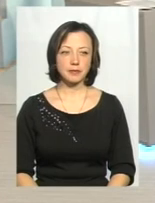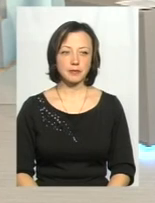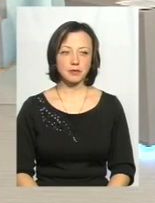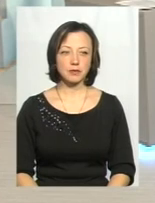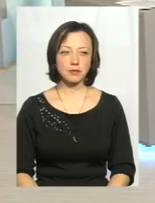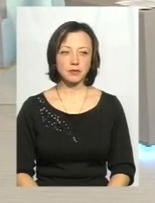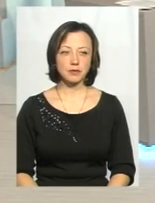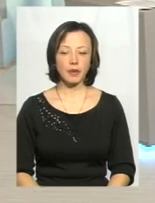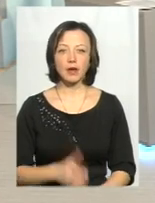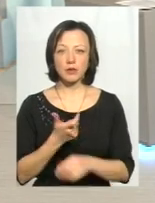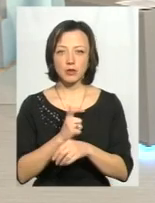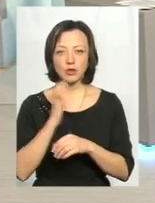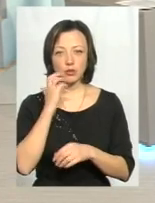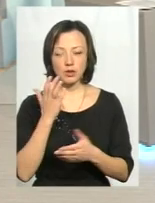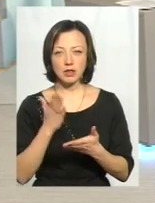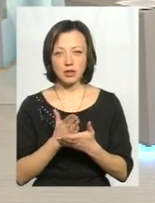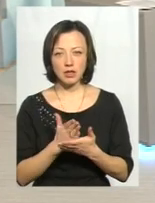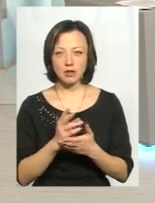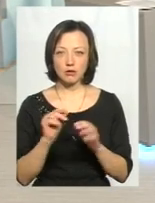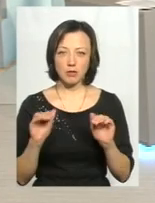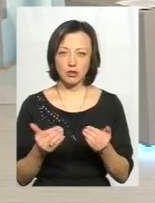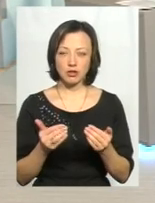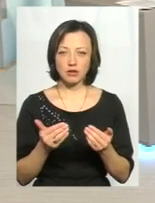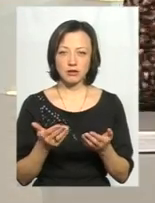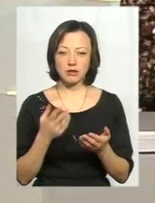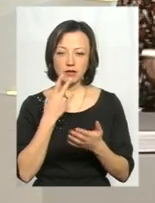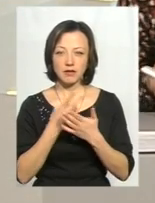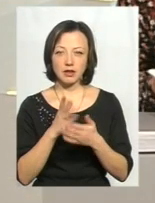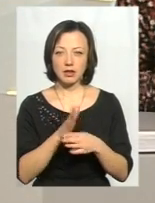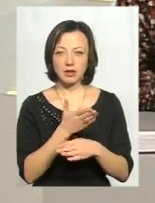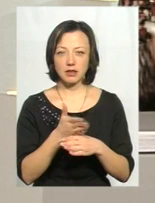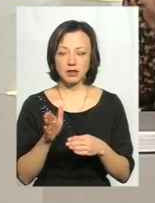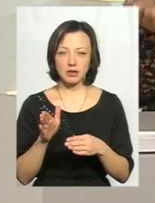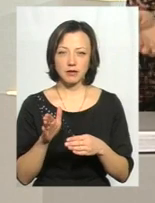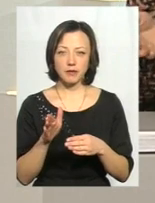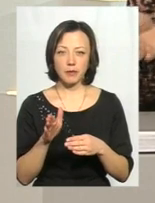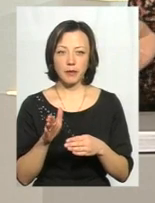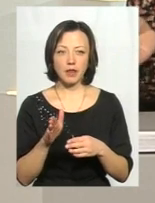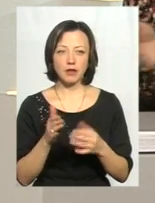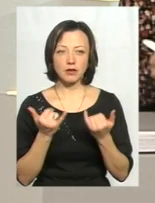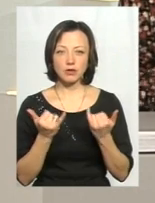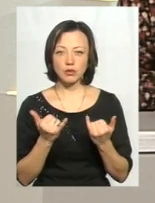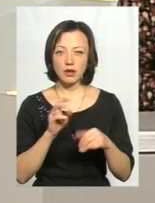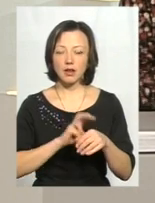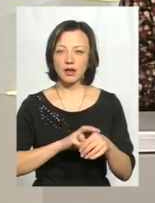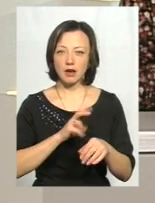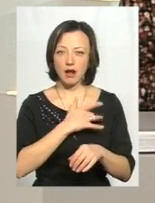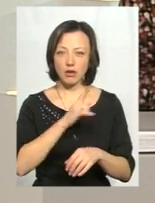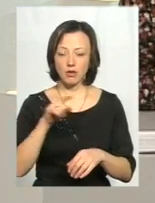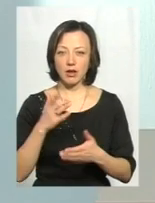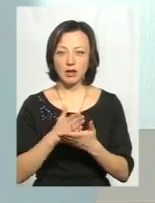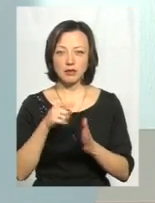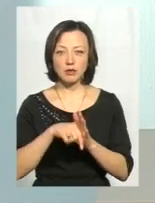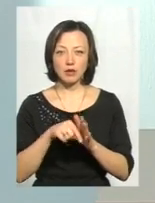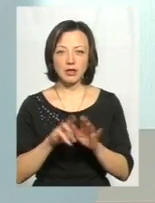Більш серйозні є чи менш? Ну, тобто, нам сьогодні пан Антон говорив про те, що є симптоми,